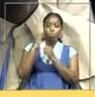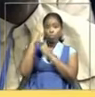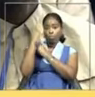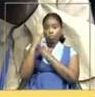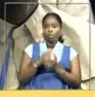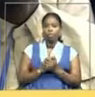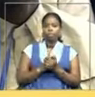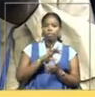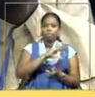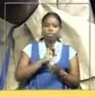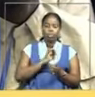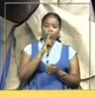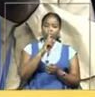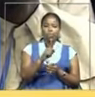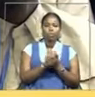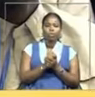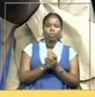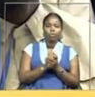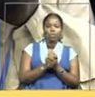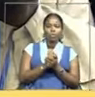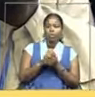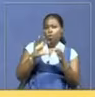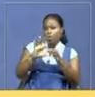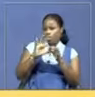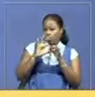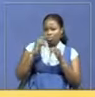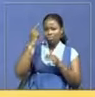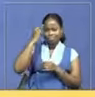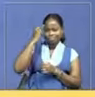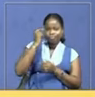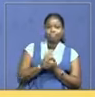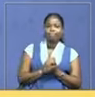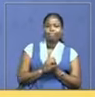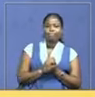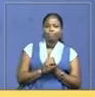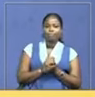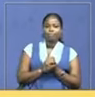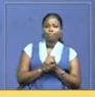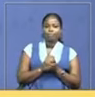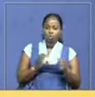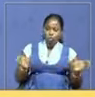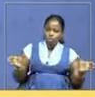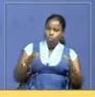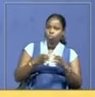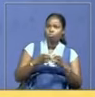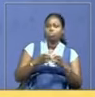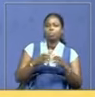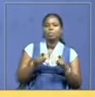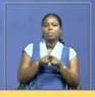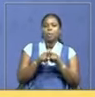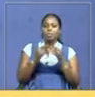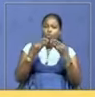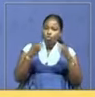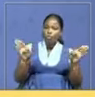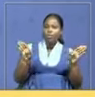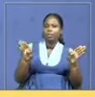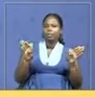confiant que nous pouvons y parvenir par une concertation sine ouverte